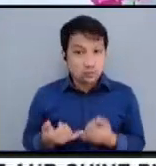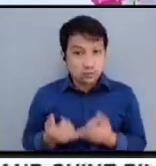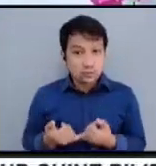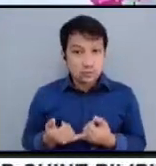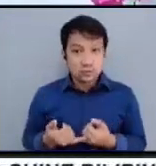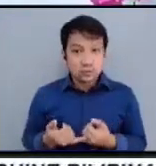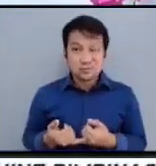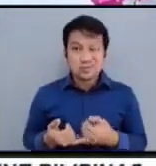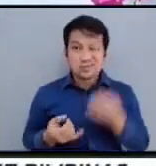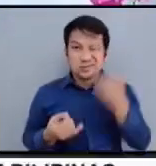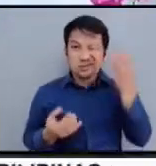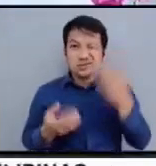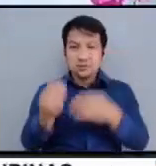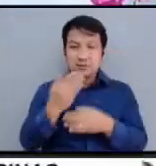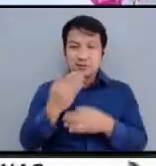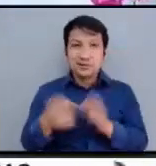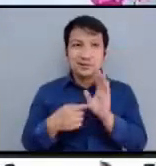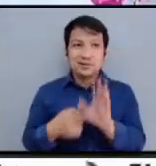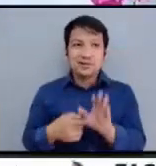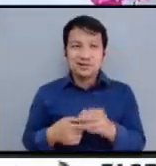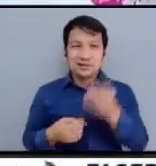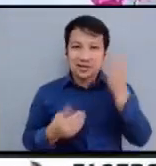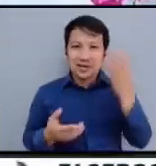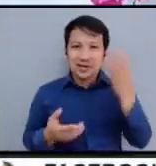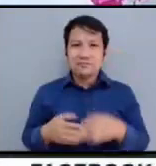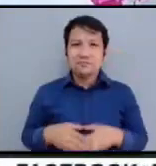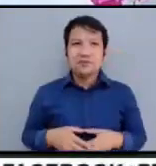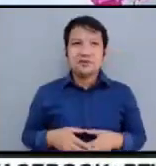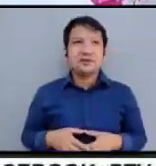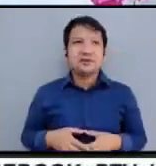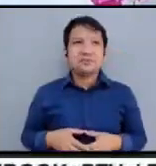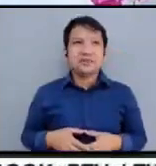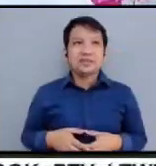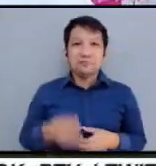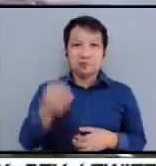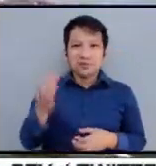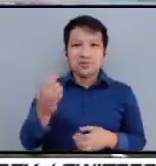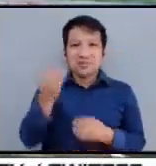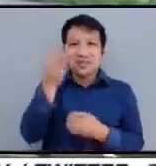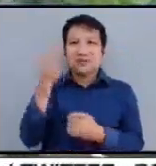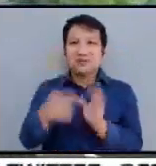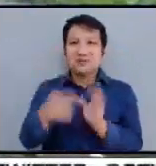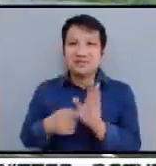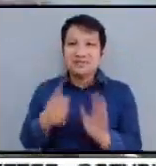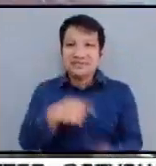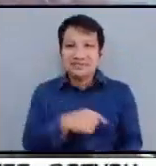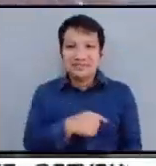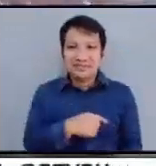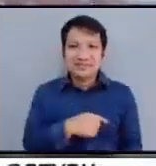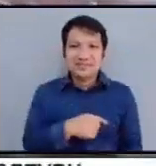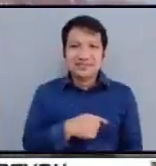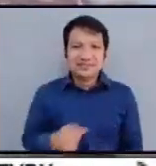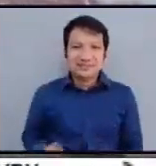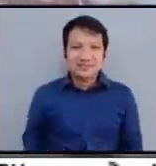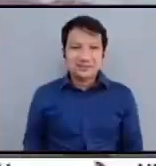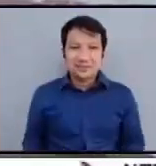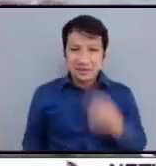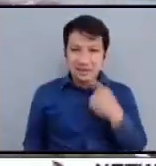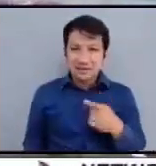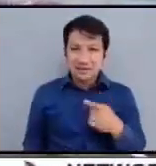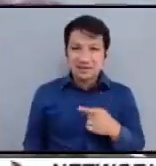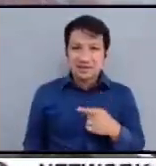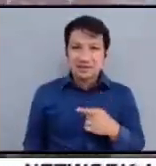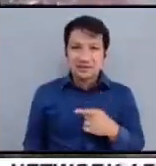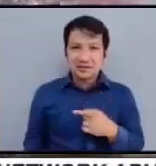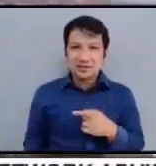buhay. Medyo na apektuhan tayo lahat. Kaya naman kahit umuulan, pinilit itong